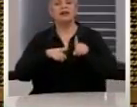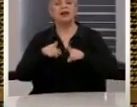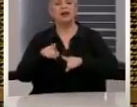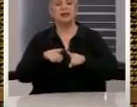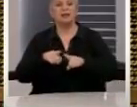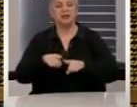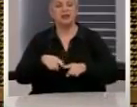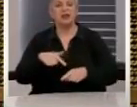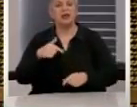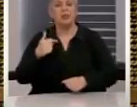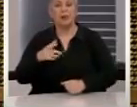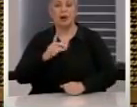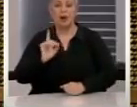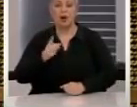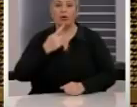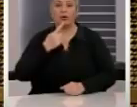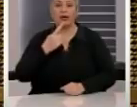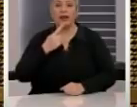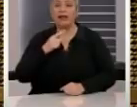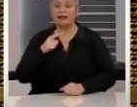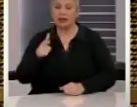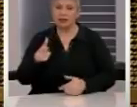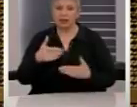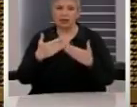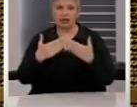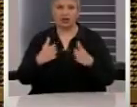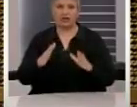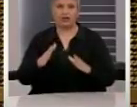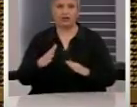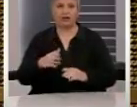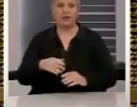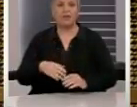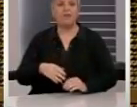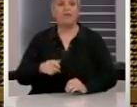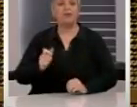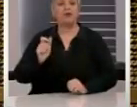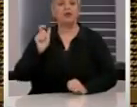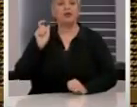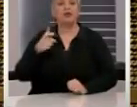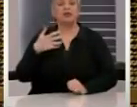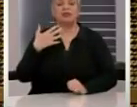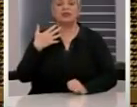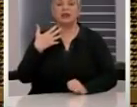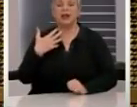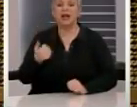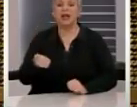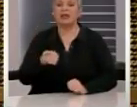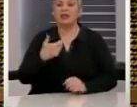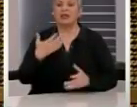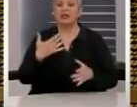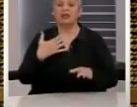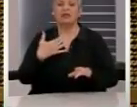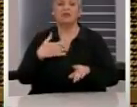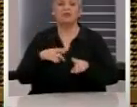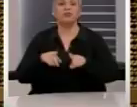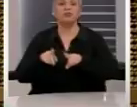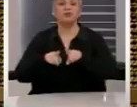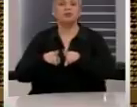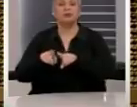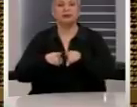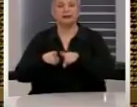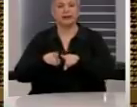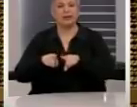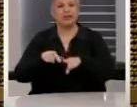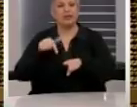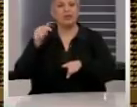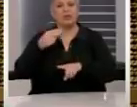εκπεφρασμένη δημοσίως πεποίθησή σας ότι έχετε εκλεκτική συγγένεια και ότι χάσατε τότε τον πόλεμο. Ότι